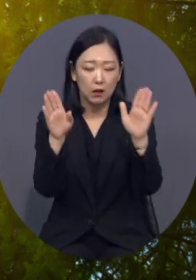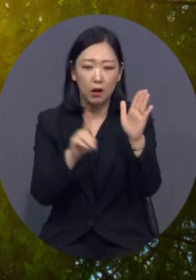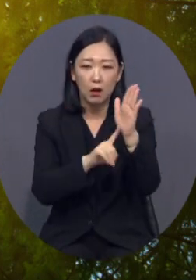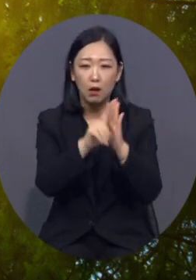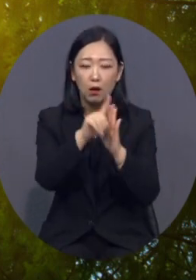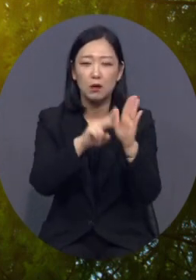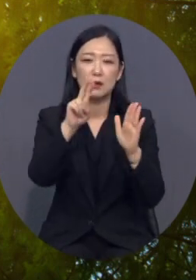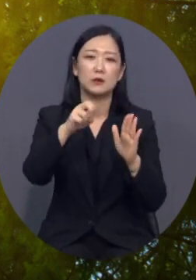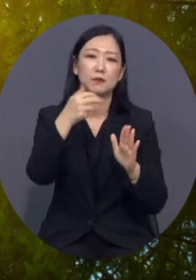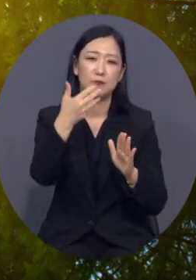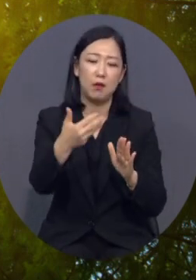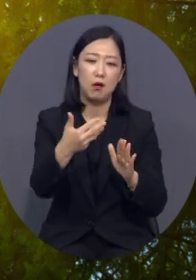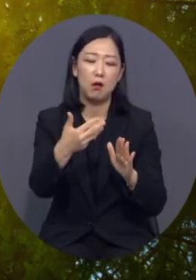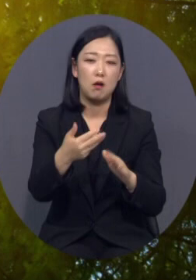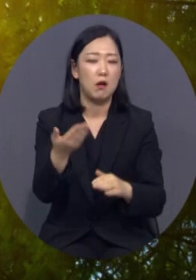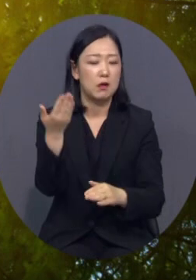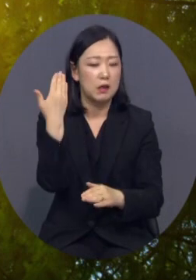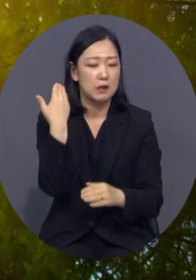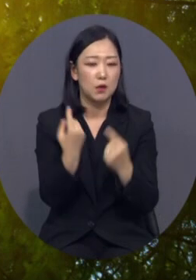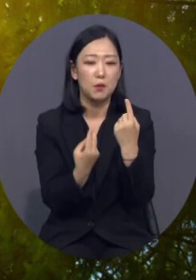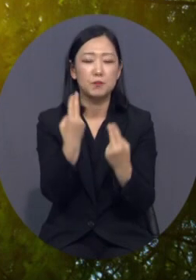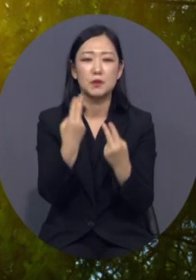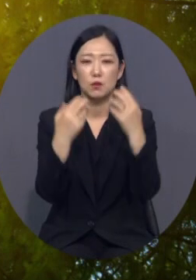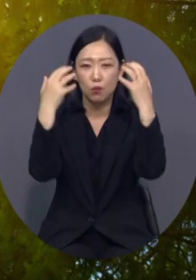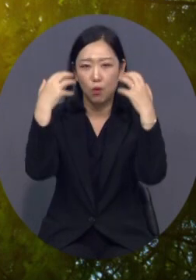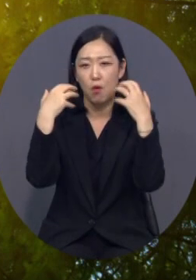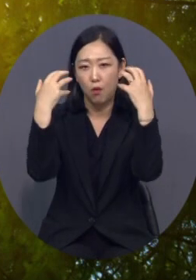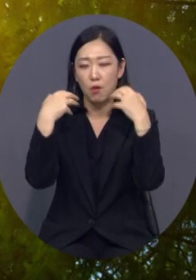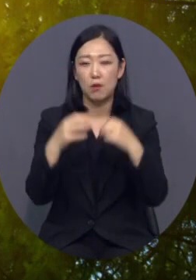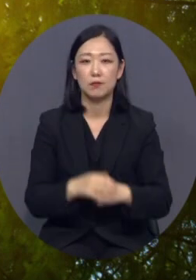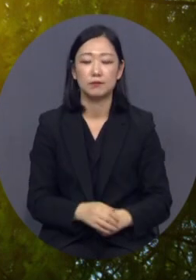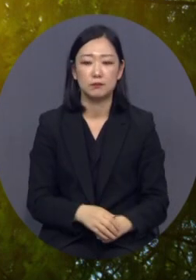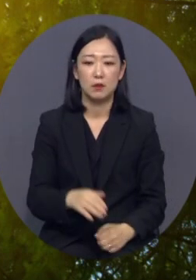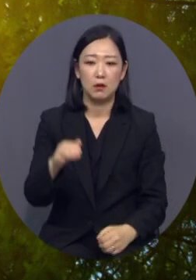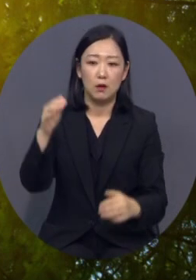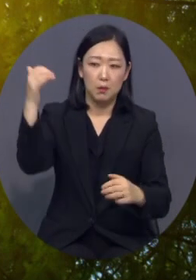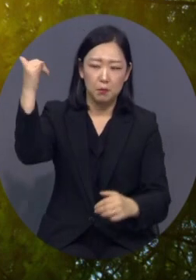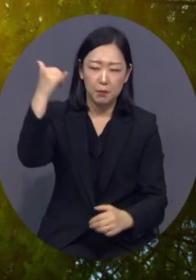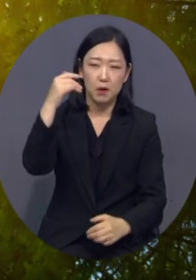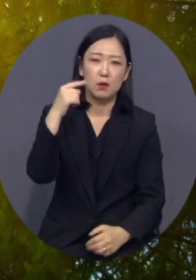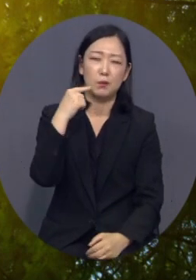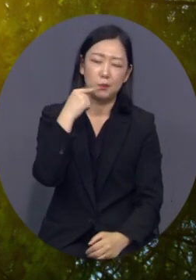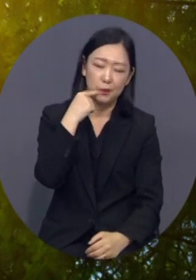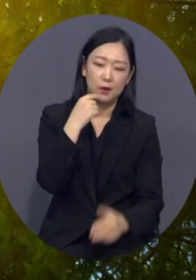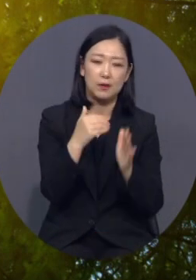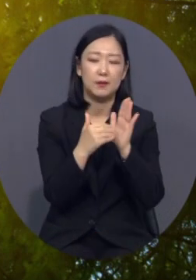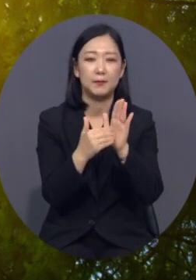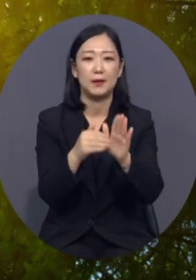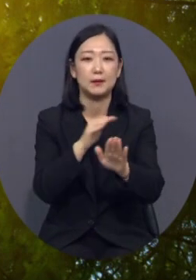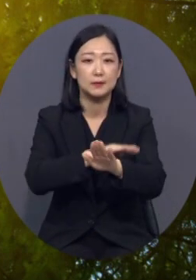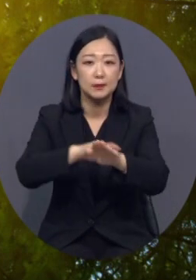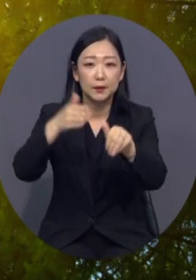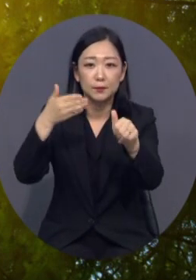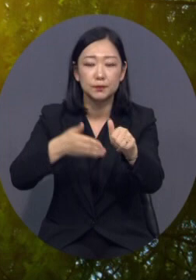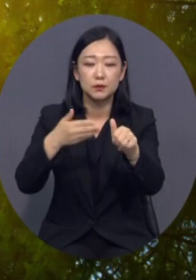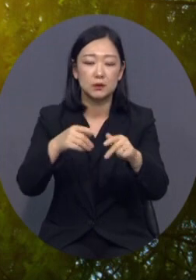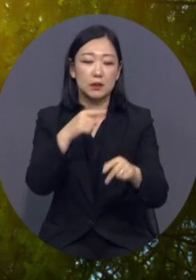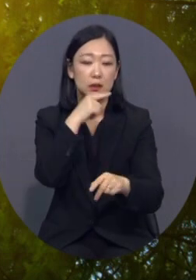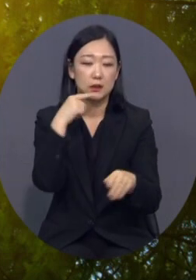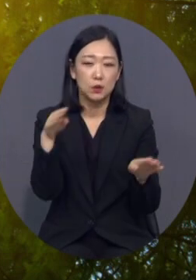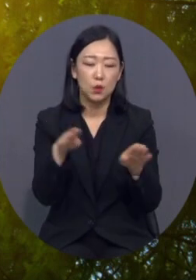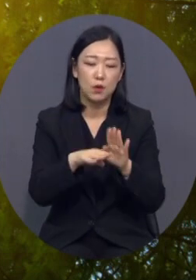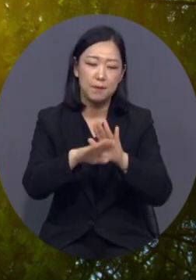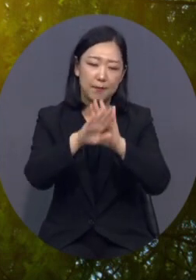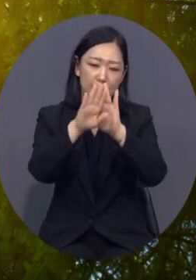28도까지 오르면서 평년 이맘때보다 덥겠습니다 자외선이 강해서 자외선 차단 잘 해주셔야겠구요 일요일에는